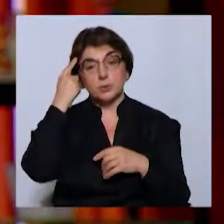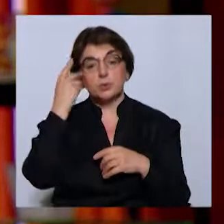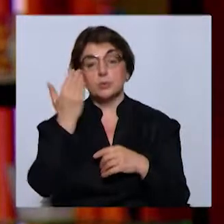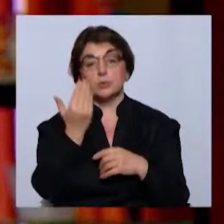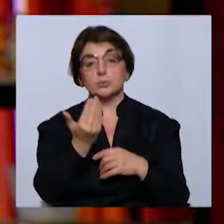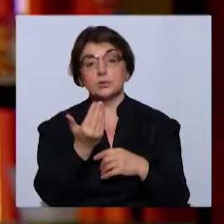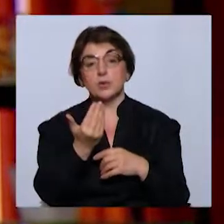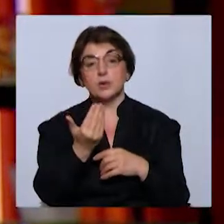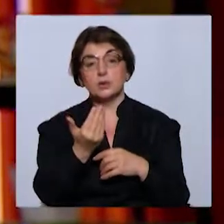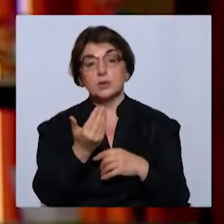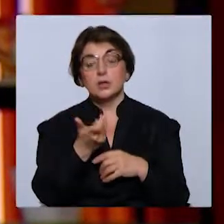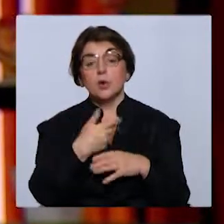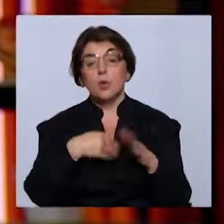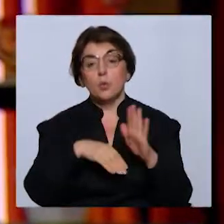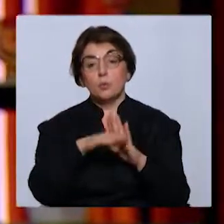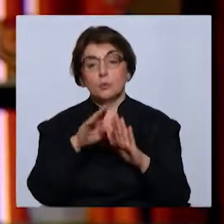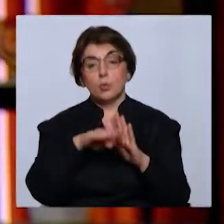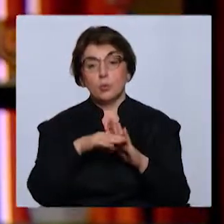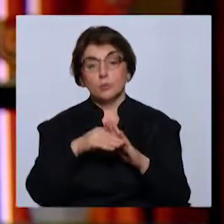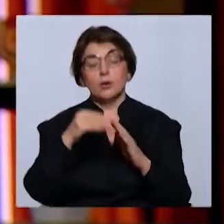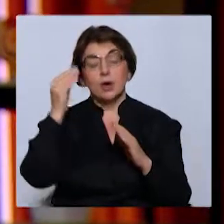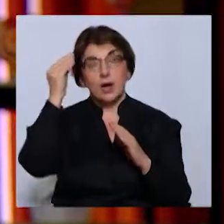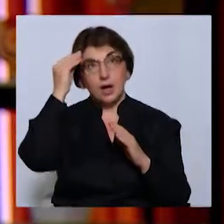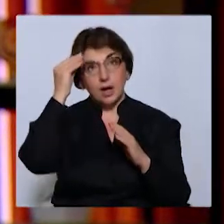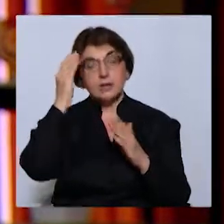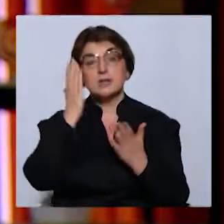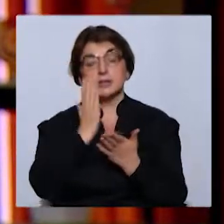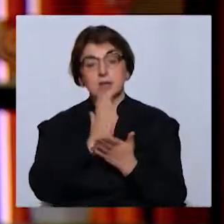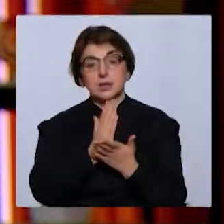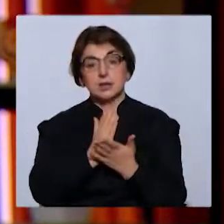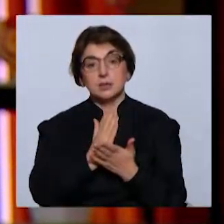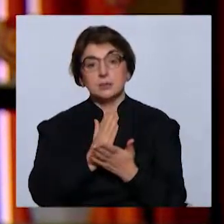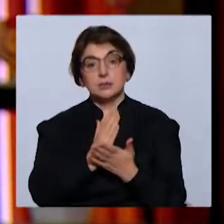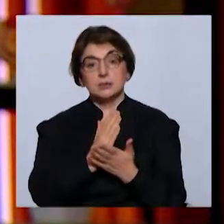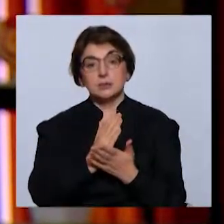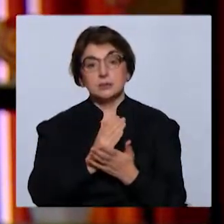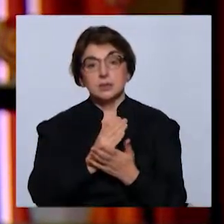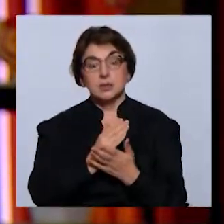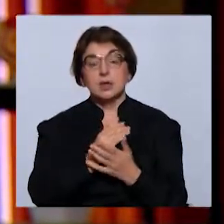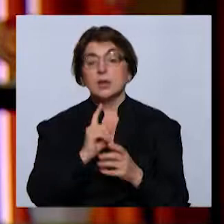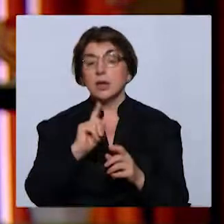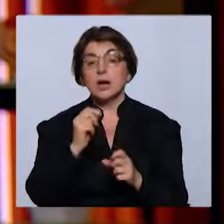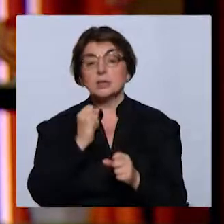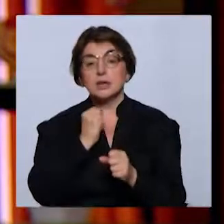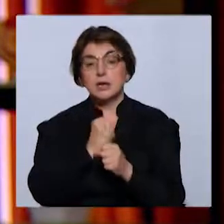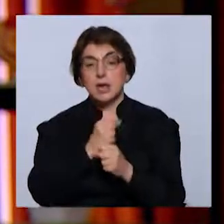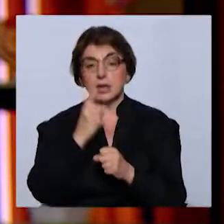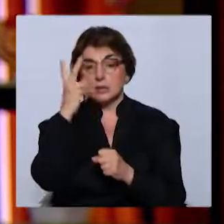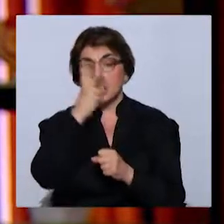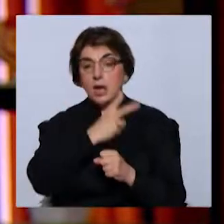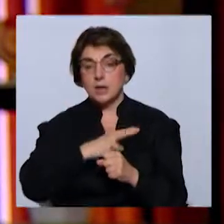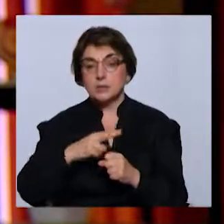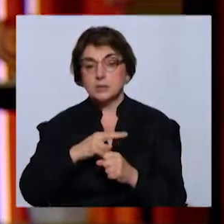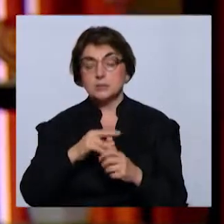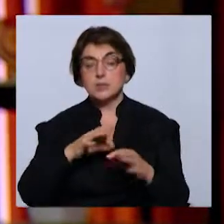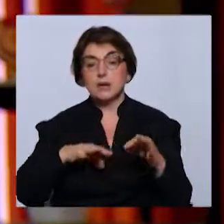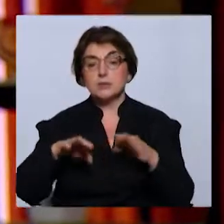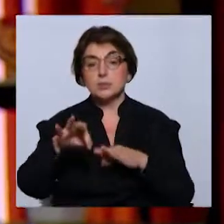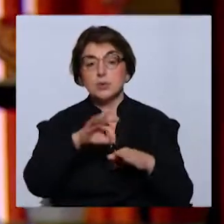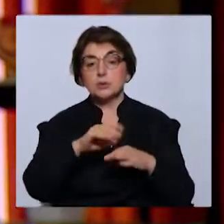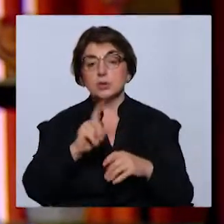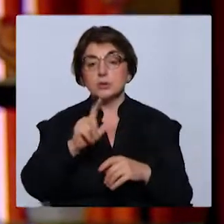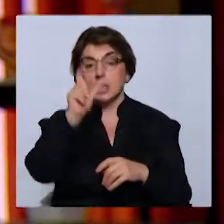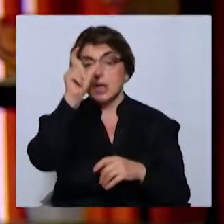რომ თქვენ გაცილებით უკეთესი იდეა დაგებადებათ, შექმნათ რაღაც მსგავსი პროექტი, რითაც